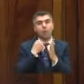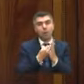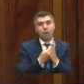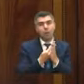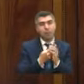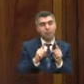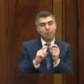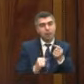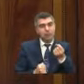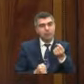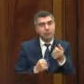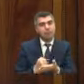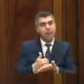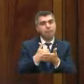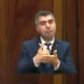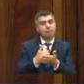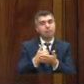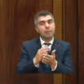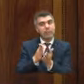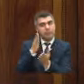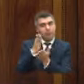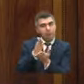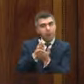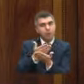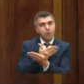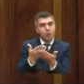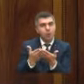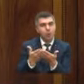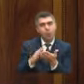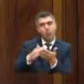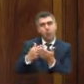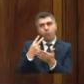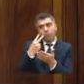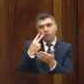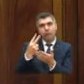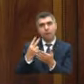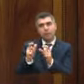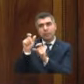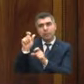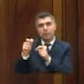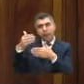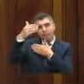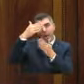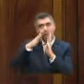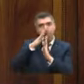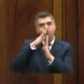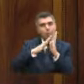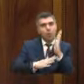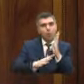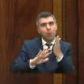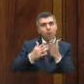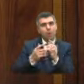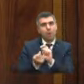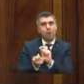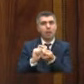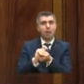الديمقراطي، وفي هذا السياق انتظرنا ومعنا كافة المغاربة صيانة ودعم هذا الاختيار خلال التعديل